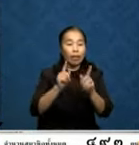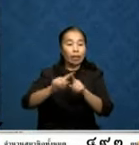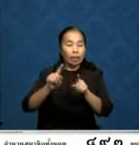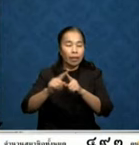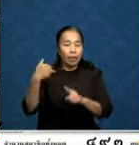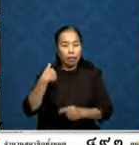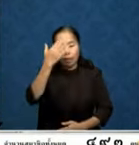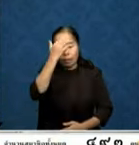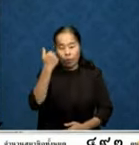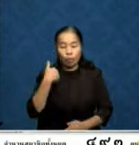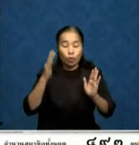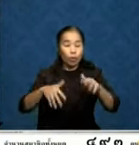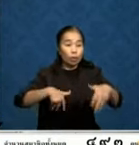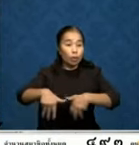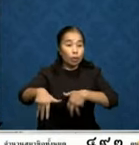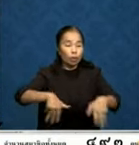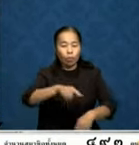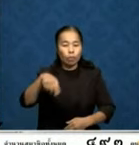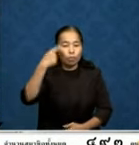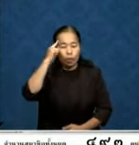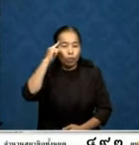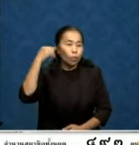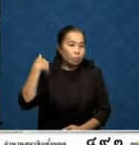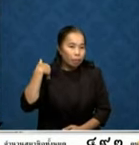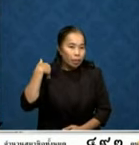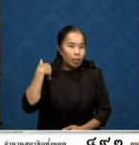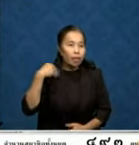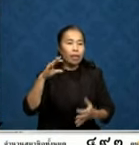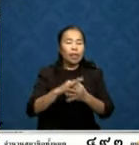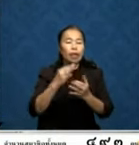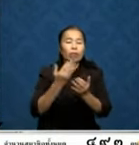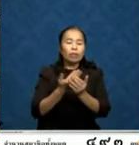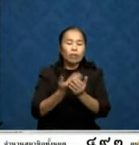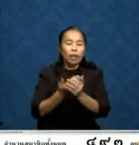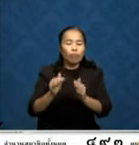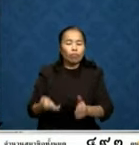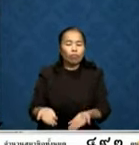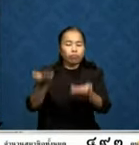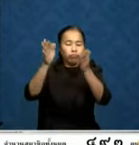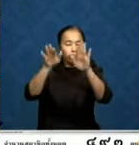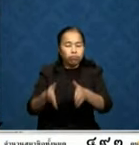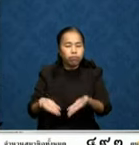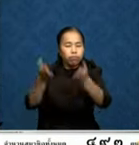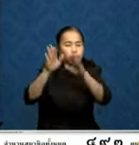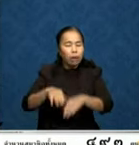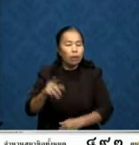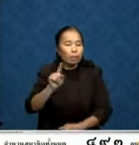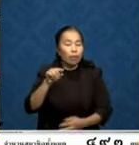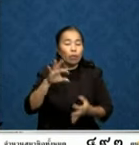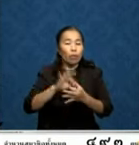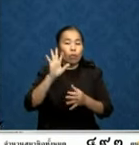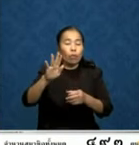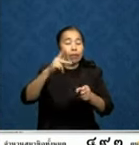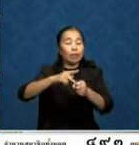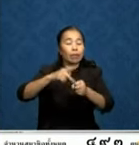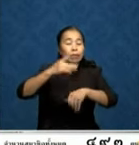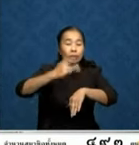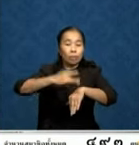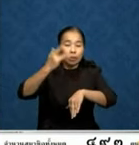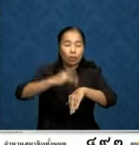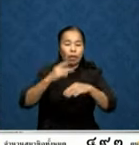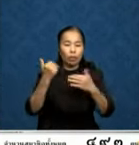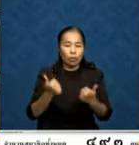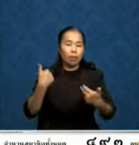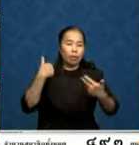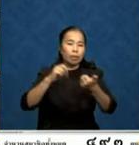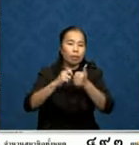ไม่รู้ FT การขึ้นลงของก๊าซธรรมชาติต่างประเทศส่งผลที่นี่แม่ใหญ่ศ